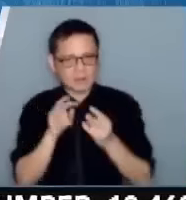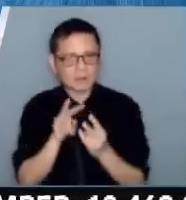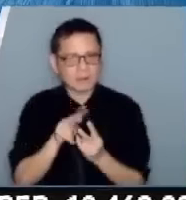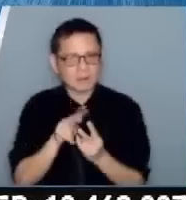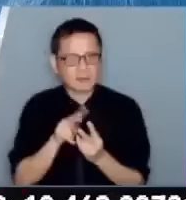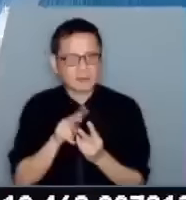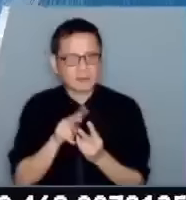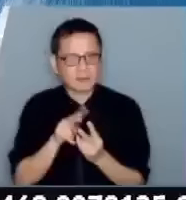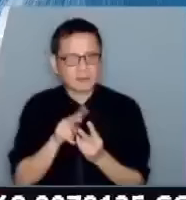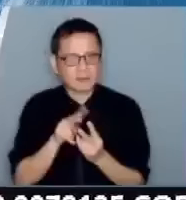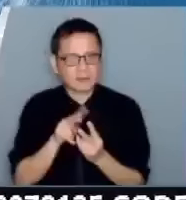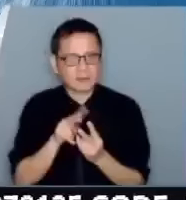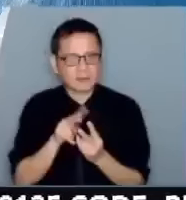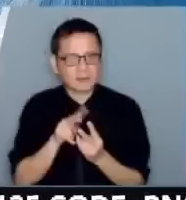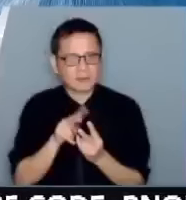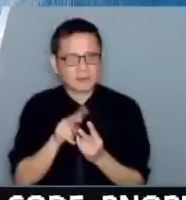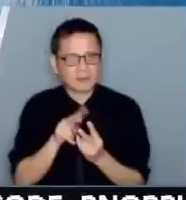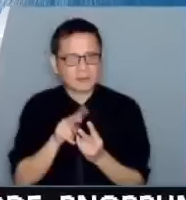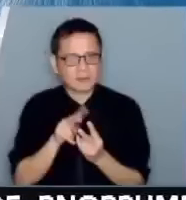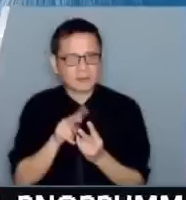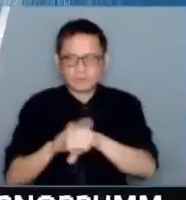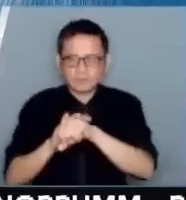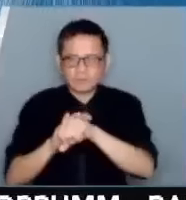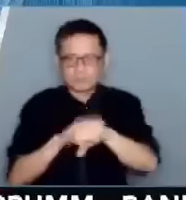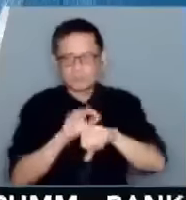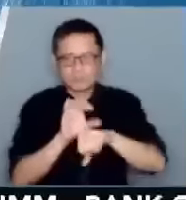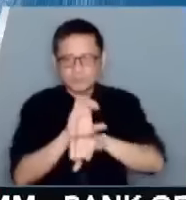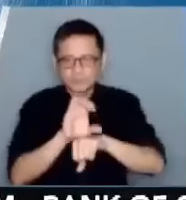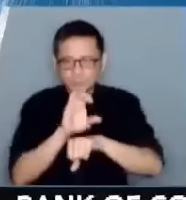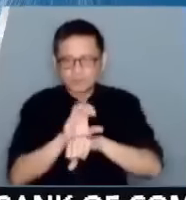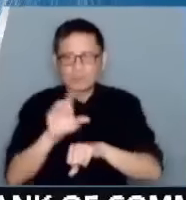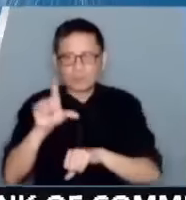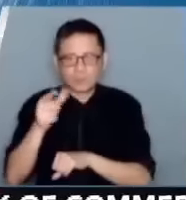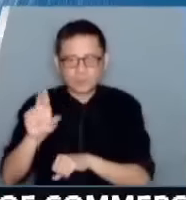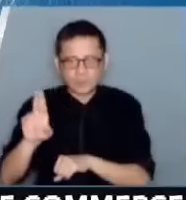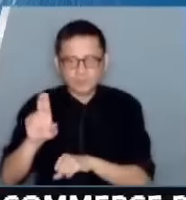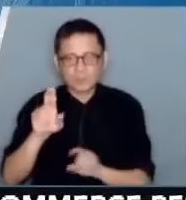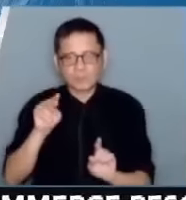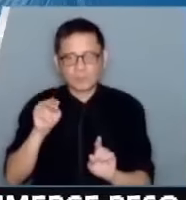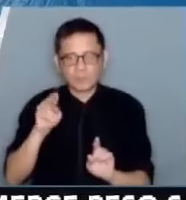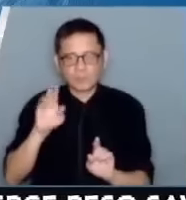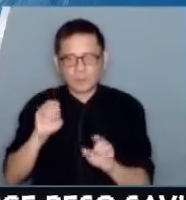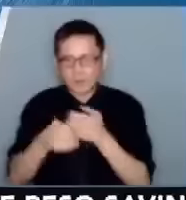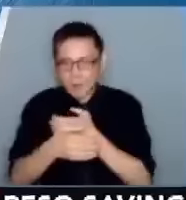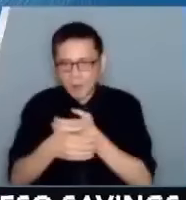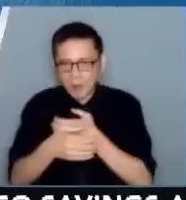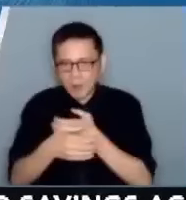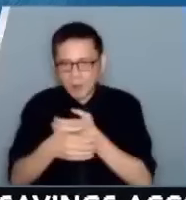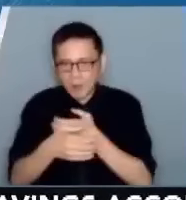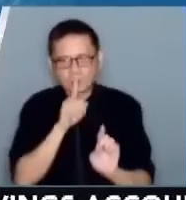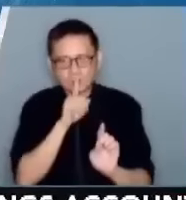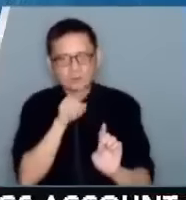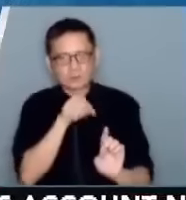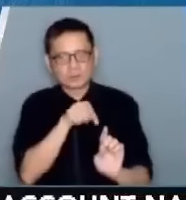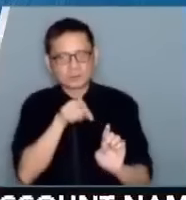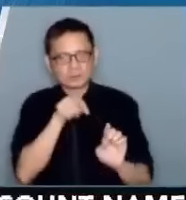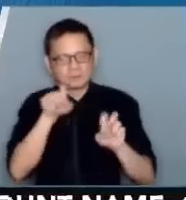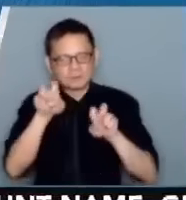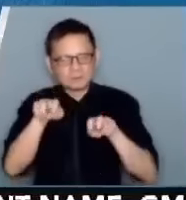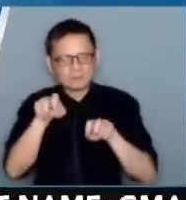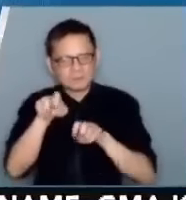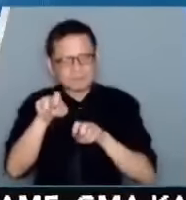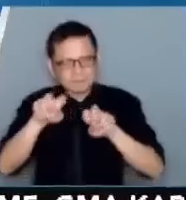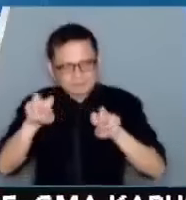Pinay natin mga kababayan natin lgus at disaster reduction managing officers na magmonitor din sai updates natin tropical